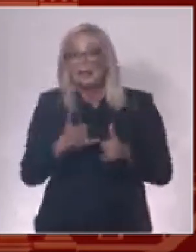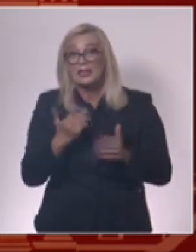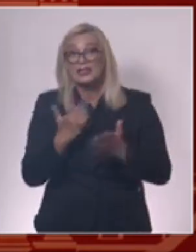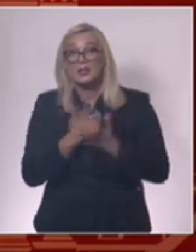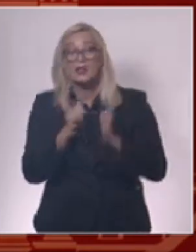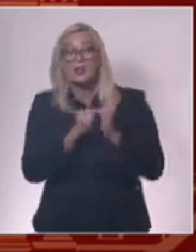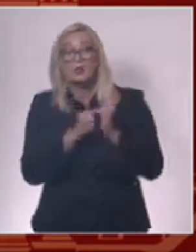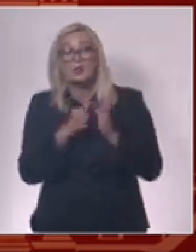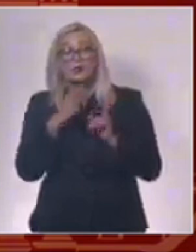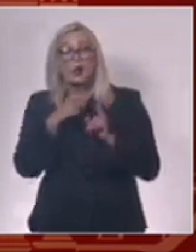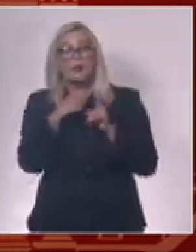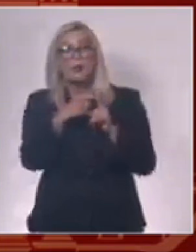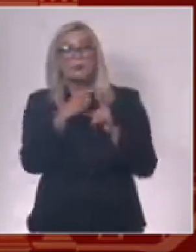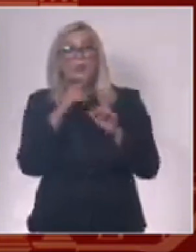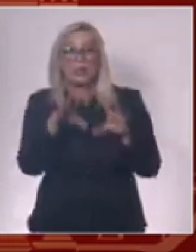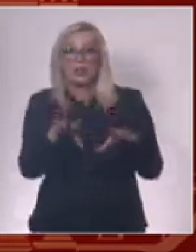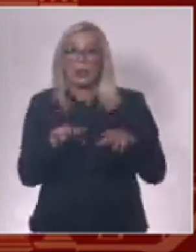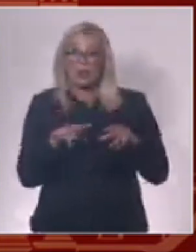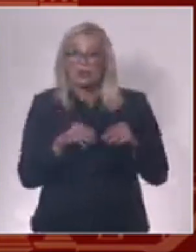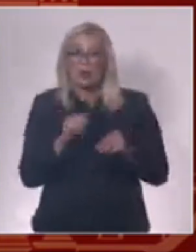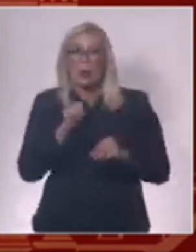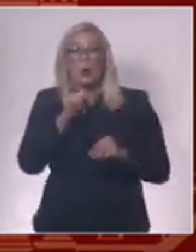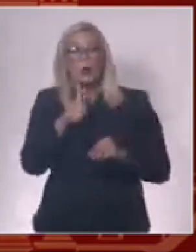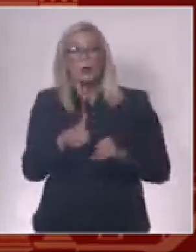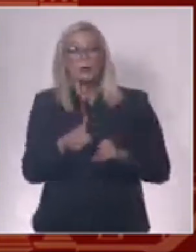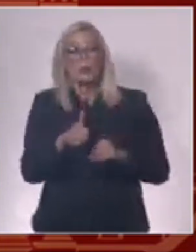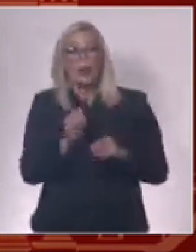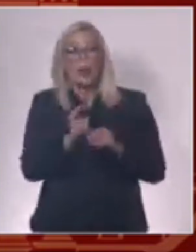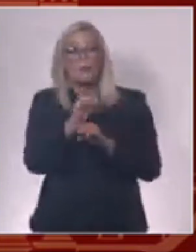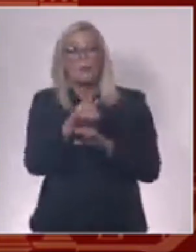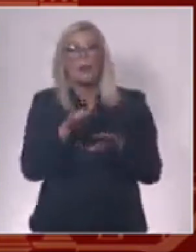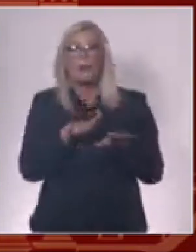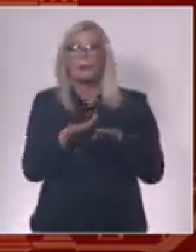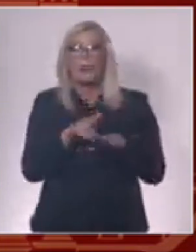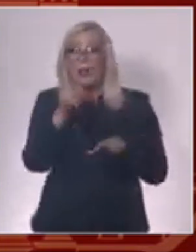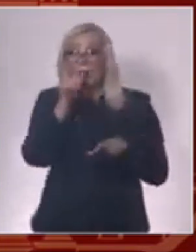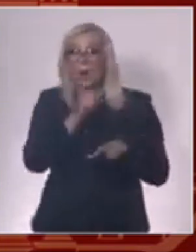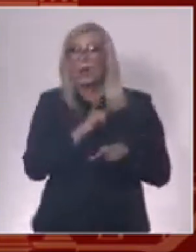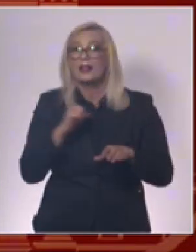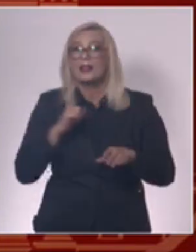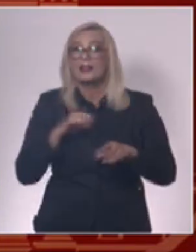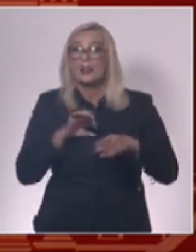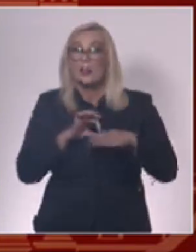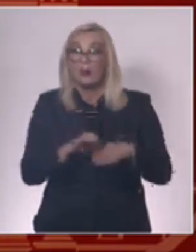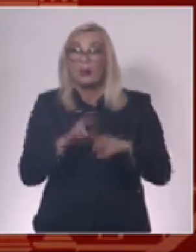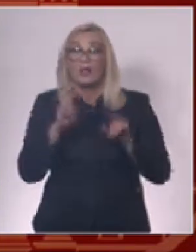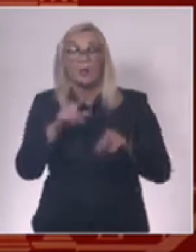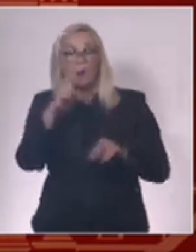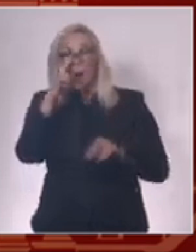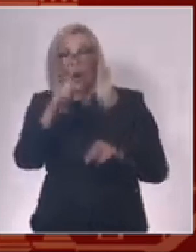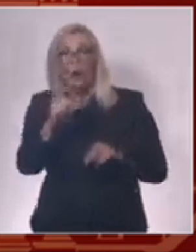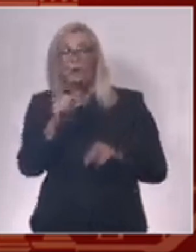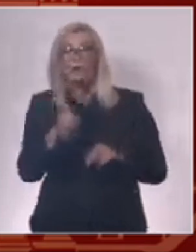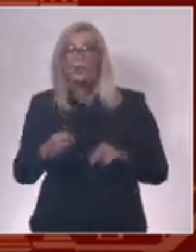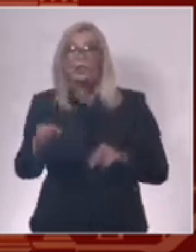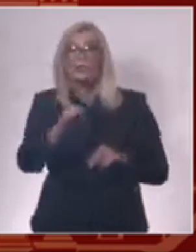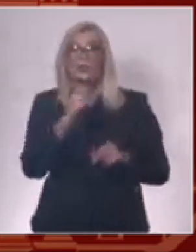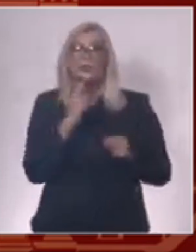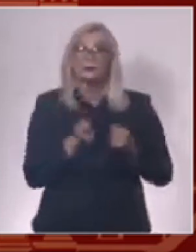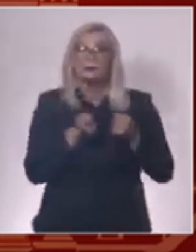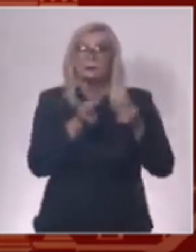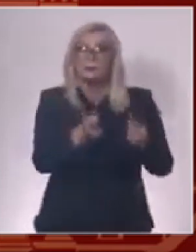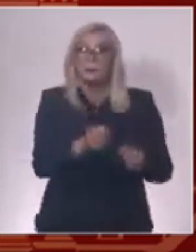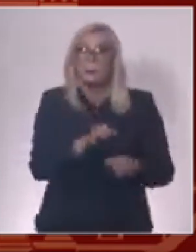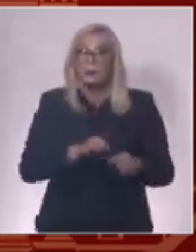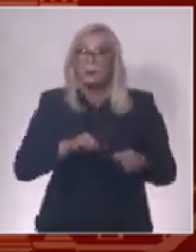точка позитивно усвоена и од утре веќе преку Министерството за локална самоуправа ќе можат општините да аплицираат